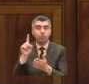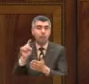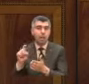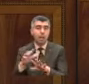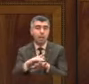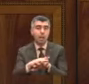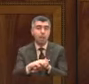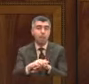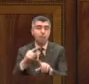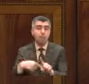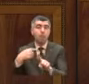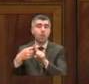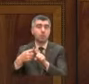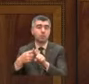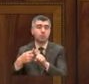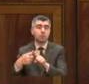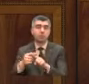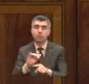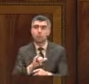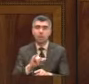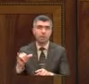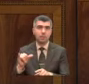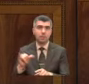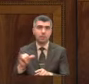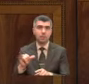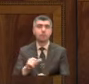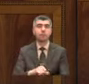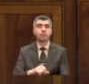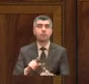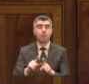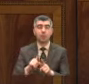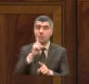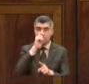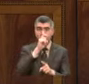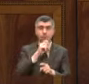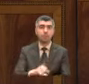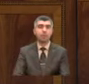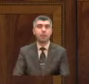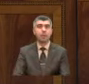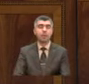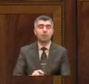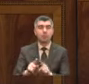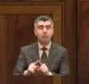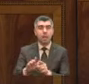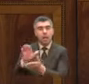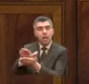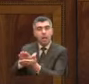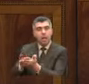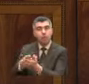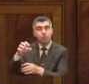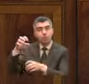لان كلفه اضافيه. اليوم ليكسيفيا الساده الرؤساء راه معنا هنا، كلفه اضافيه اللي بغينا نعالجوها، بغينا نخليوه هكاك الا صبت عليه